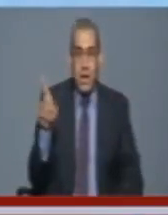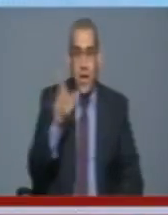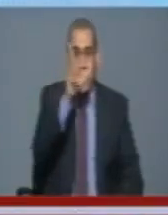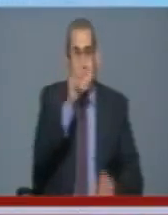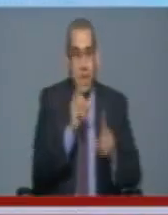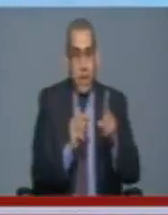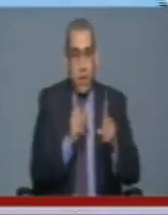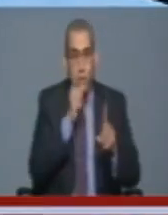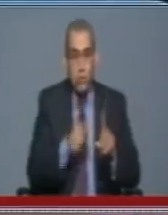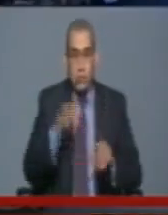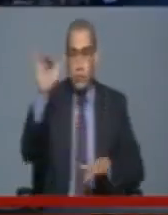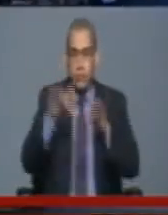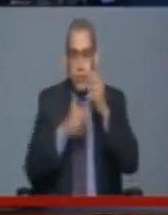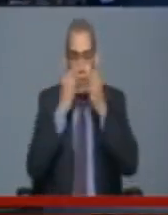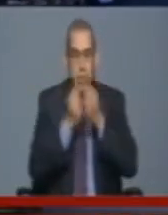ومنورنا.